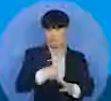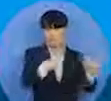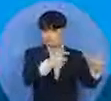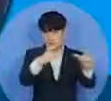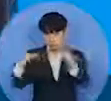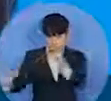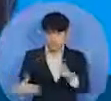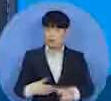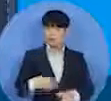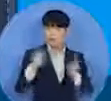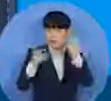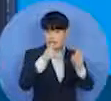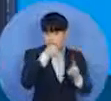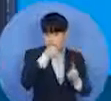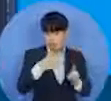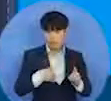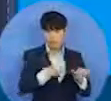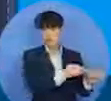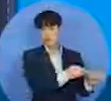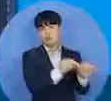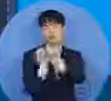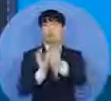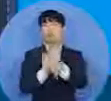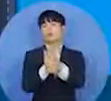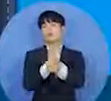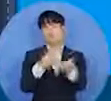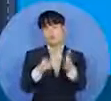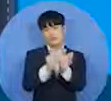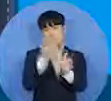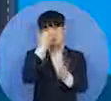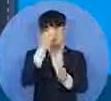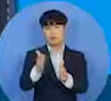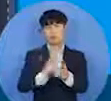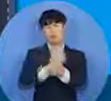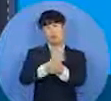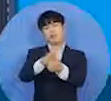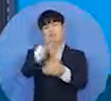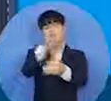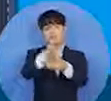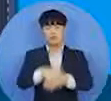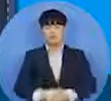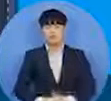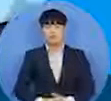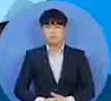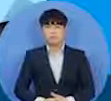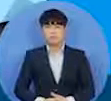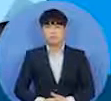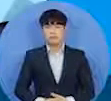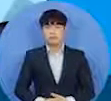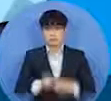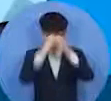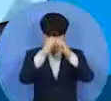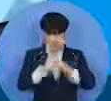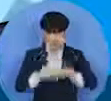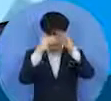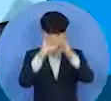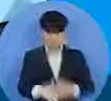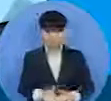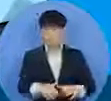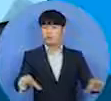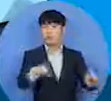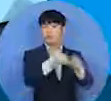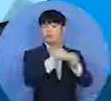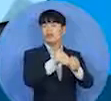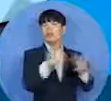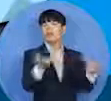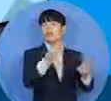천안시에서는 지역기업들의 원활한 기업활동을 위한 지원의 일환으로 무료 채용지원서비스를 시행하고 있습니다. 자세한